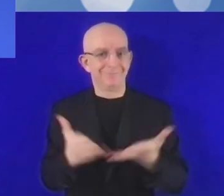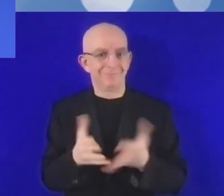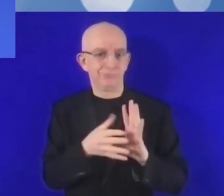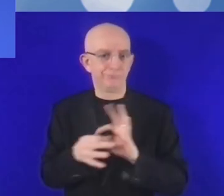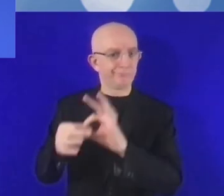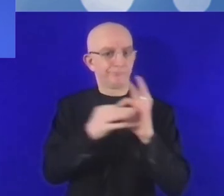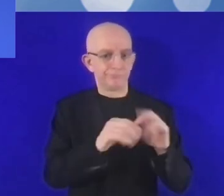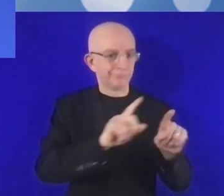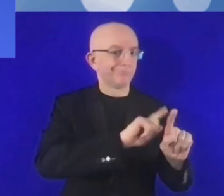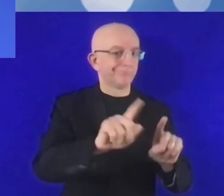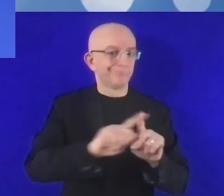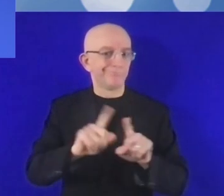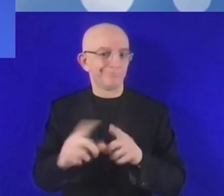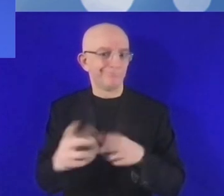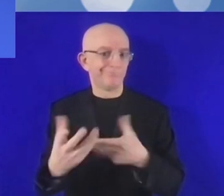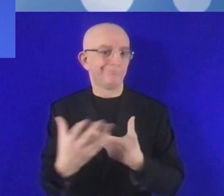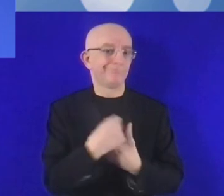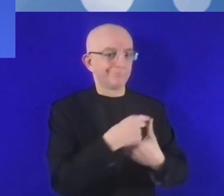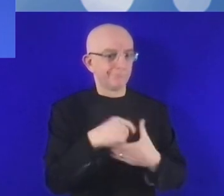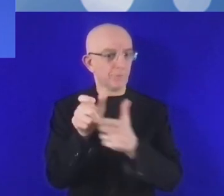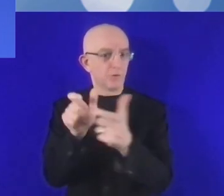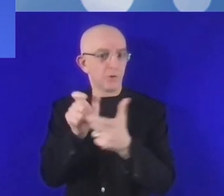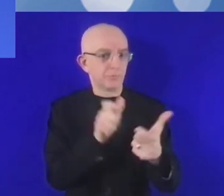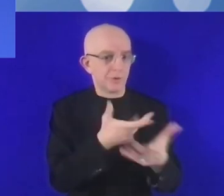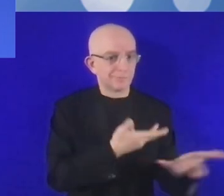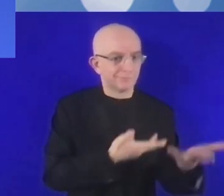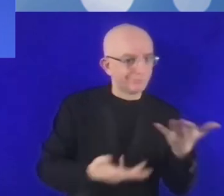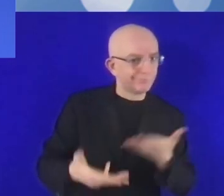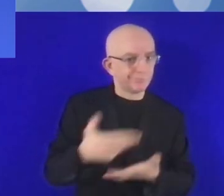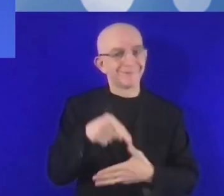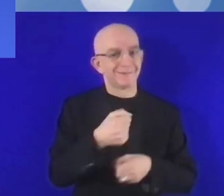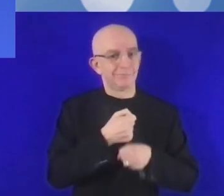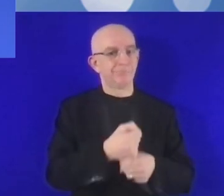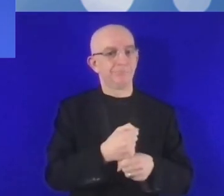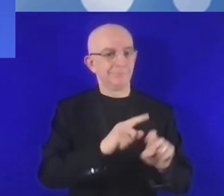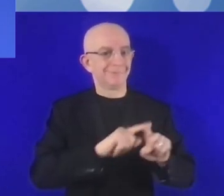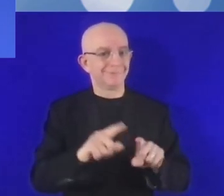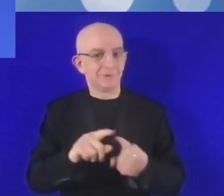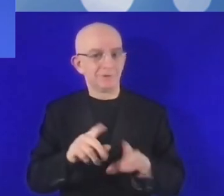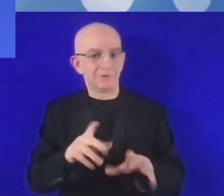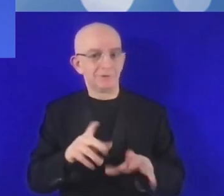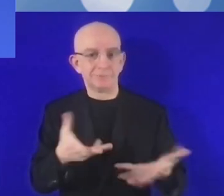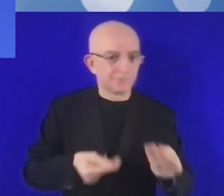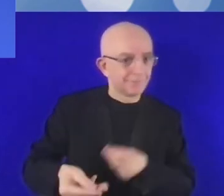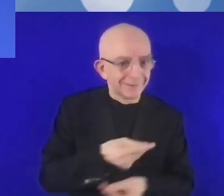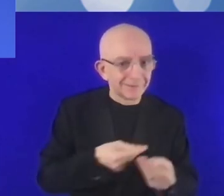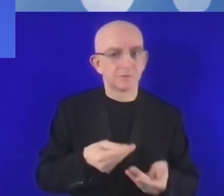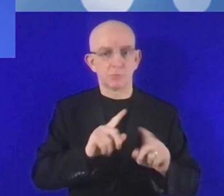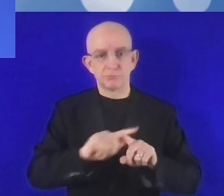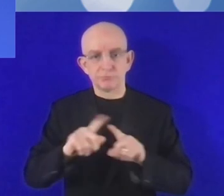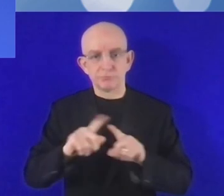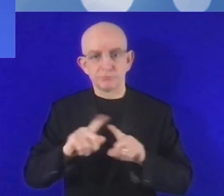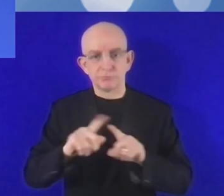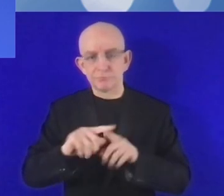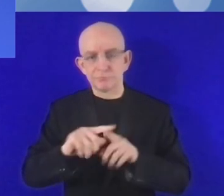неправительственных организаций, технологических организаций на разных правах разговаривают, обсуждают разные темы друг с другом,